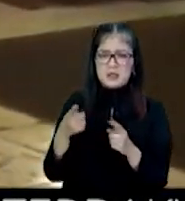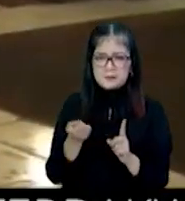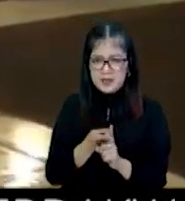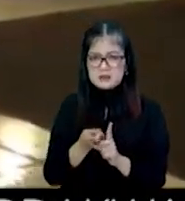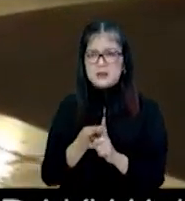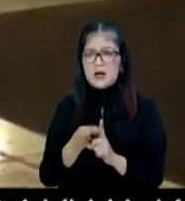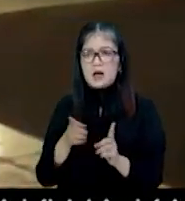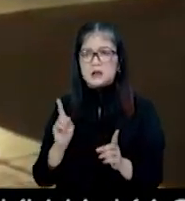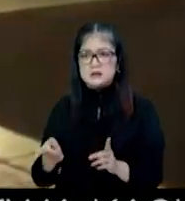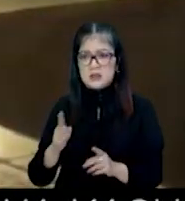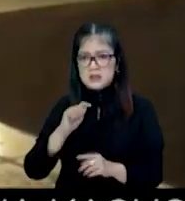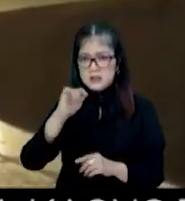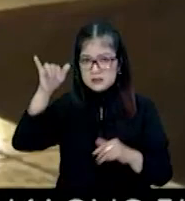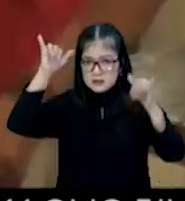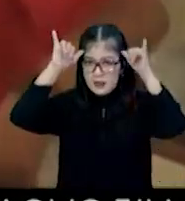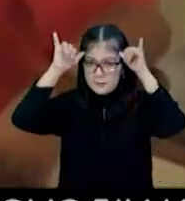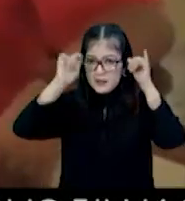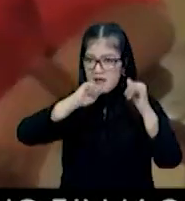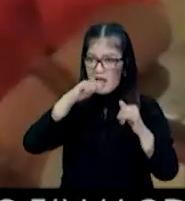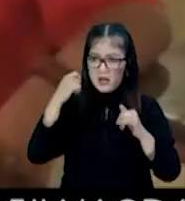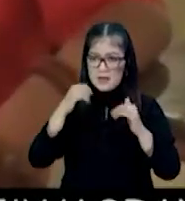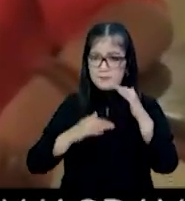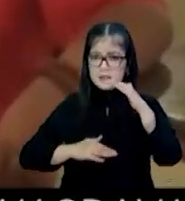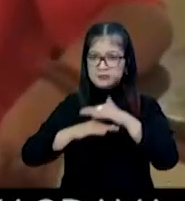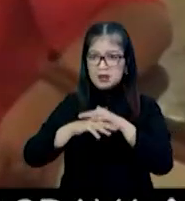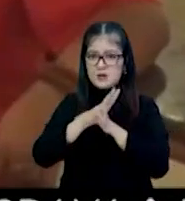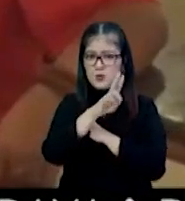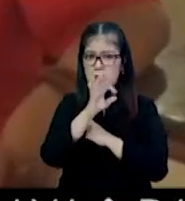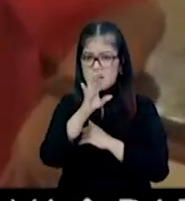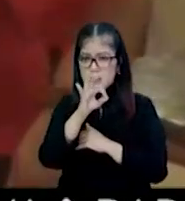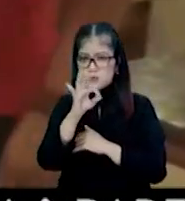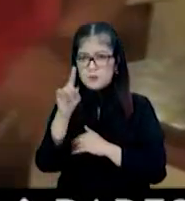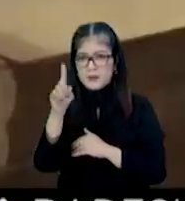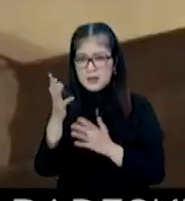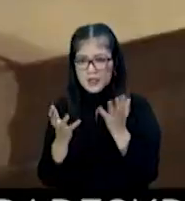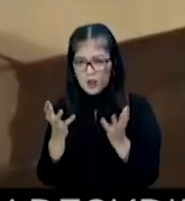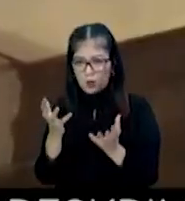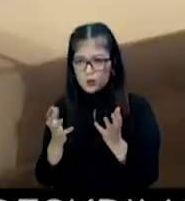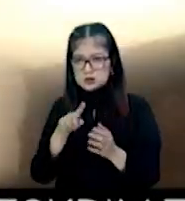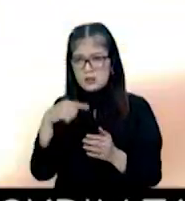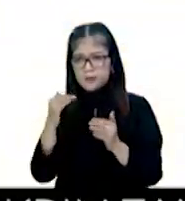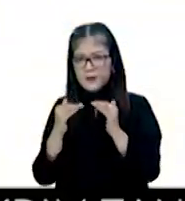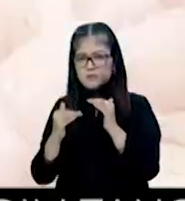mencapai Rp200.000 per kilogram dan terus merangkak naik hingga jelang lebaran.